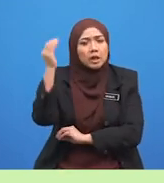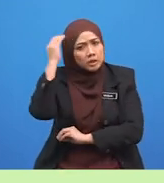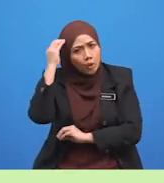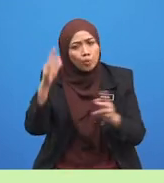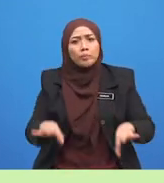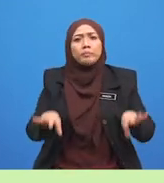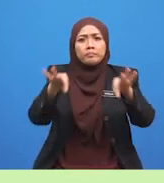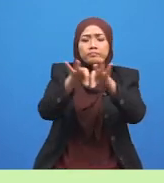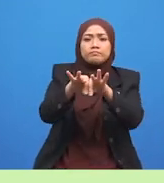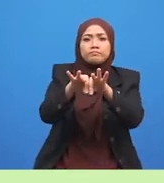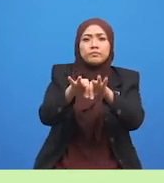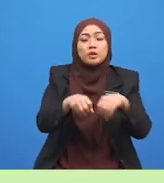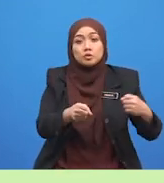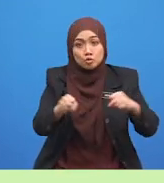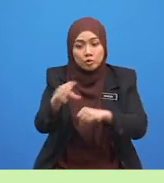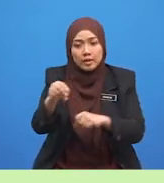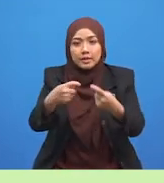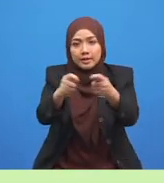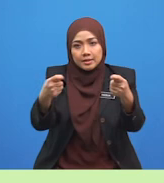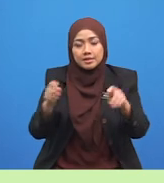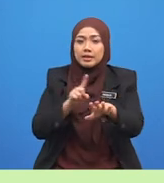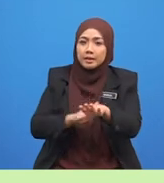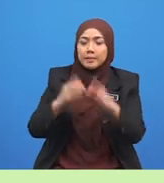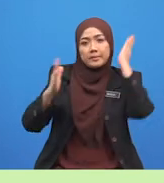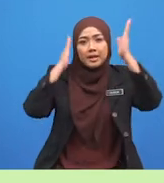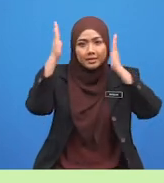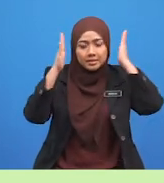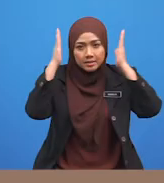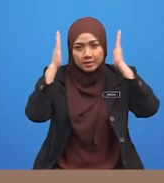kepentingan sungai dan tasik di Malaysia.